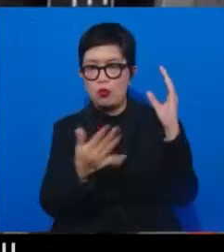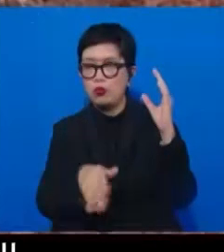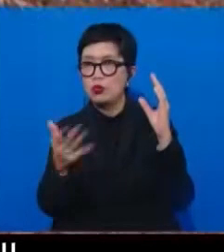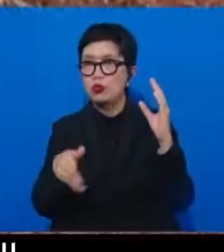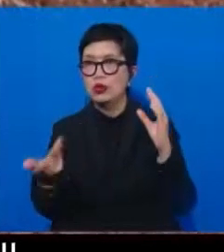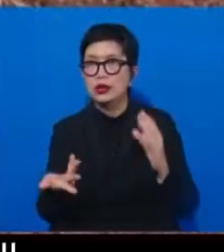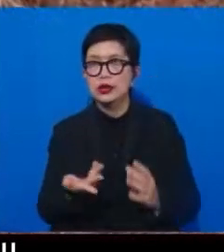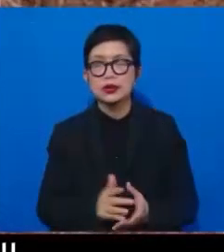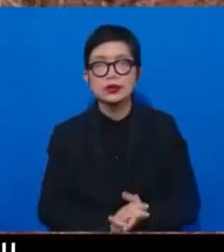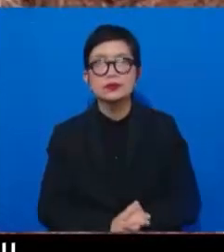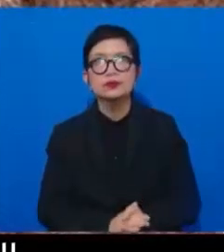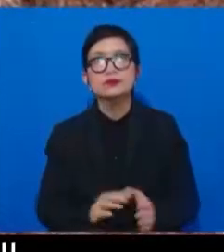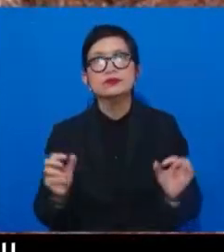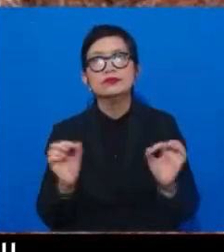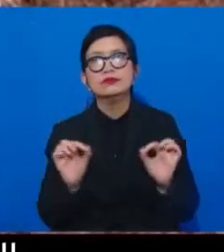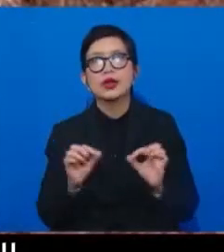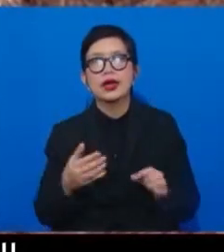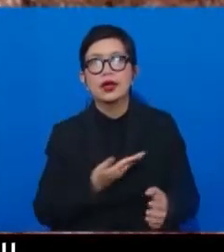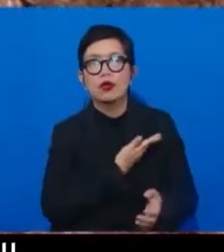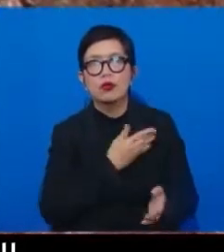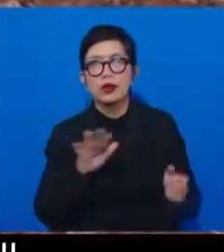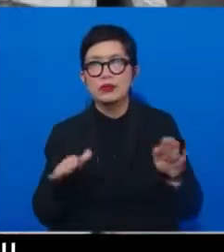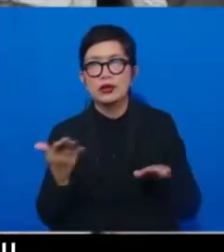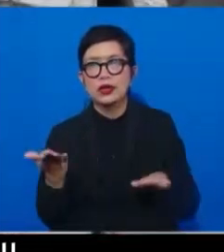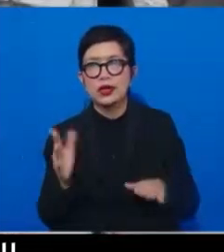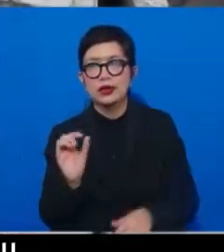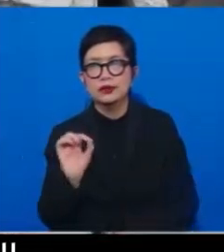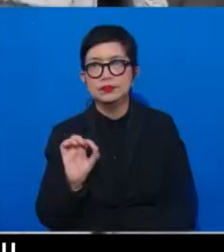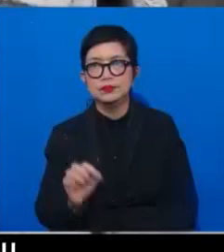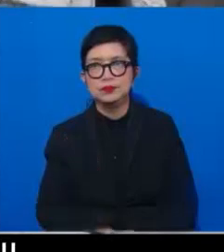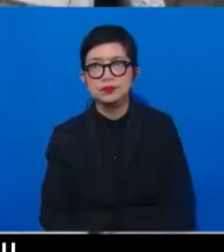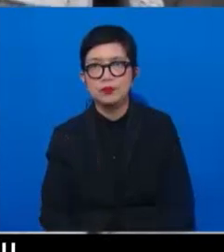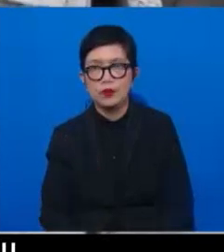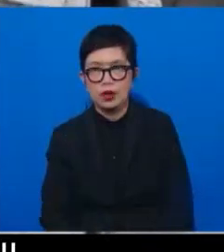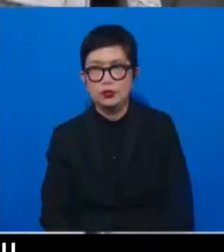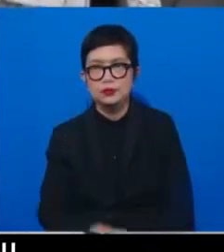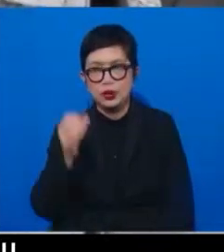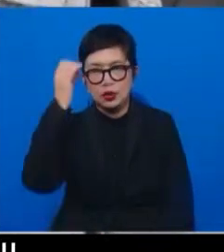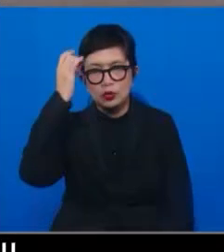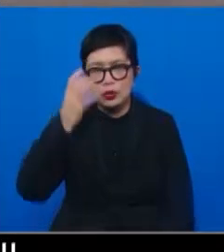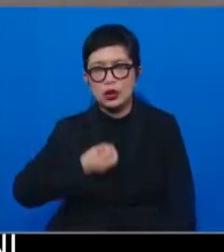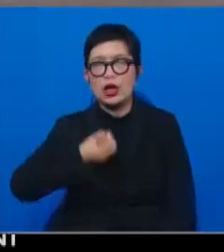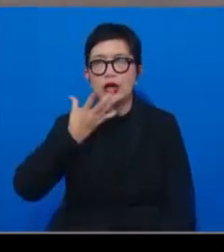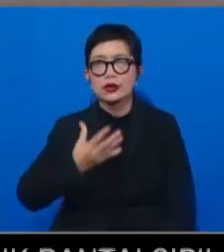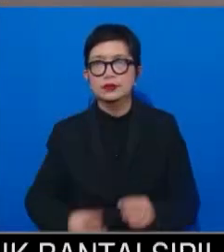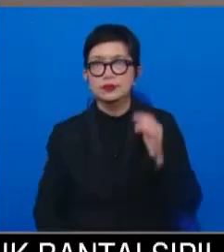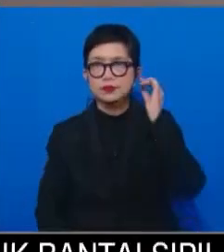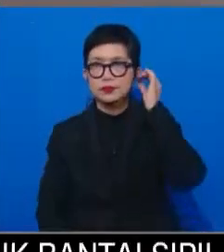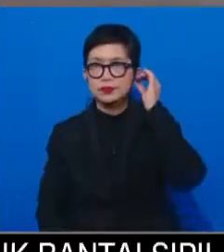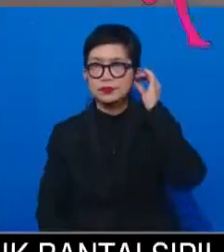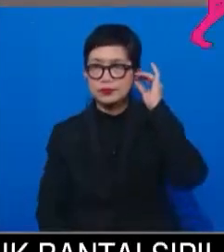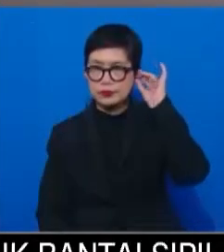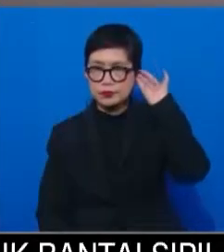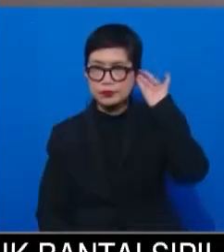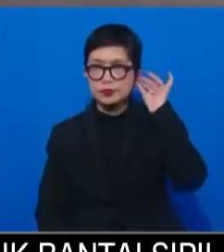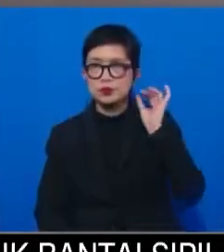peristiwa kecelakaan ini tidak menimbulkan korban jiwa atau luka-luka. Namun diketahui sopir mengalami syok berat. Kejadian kecelakaan